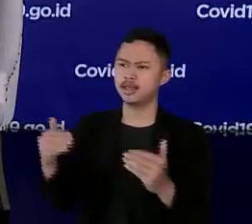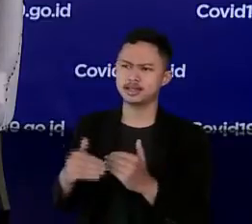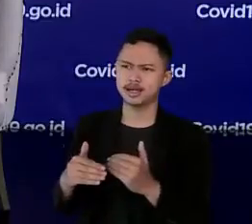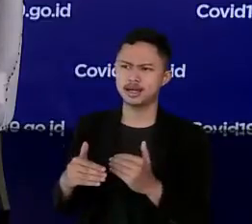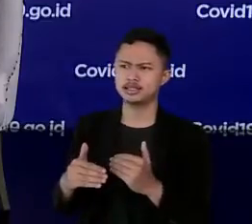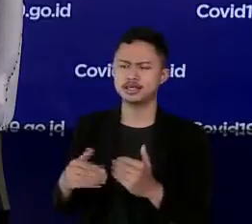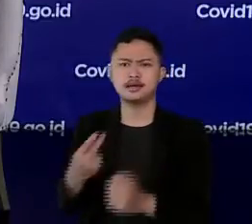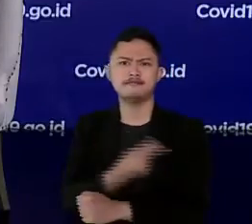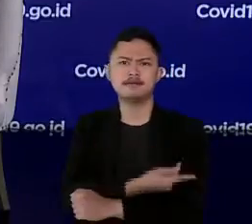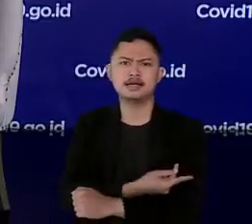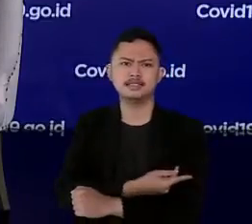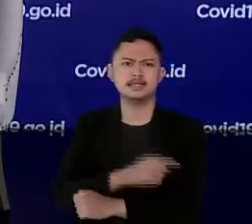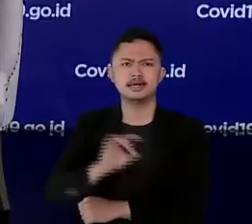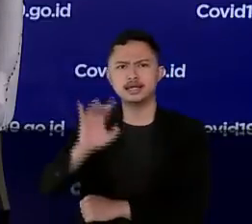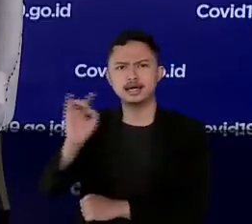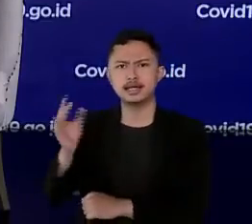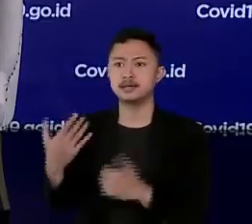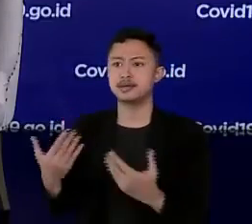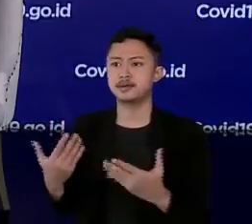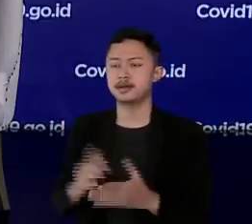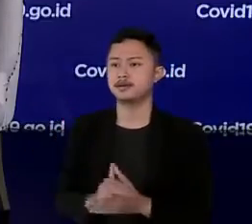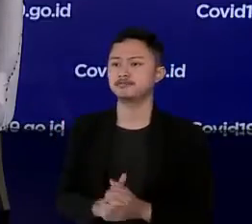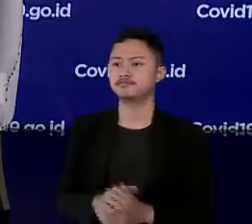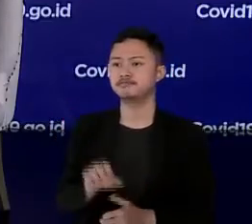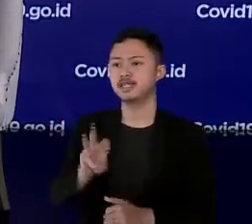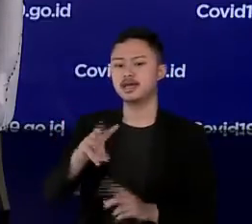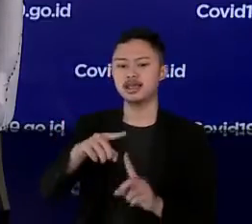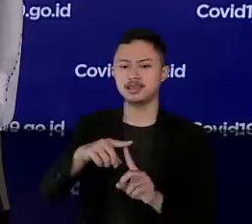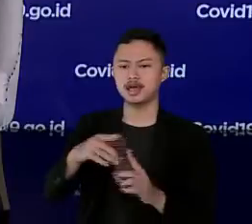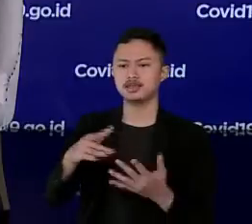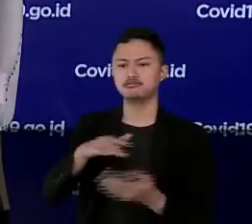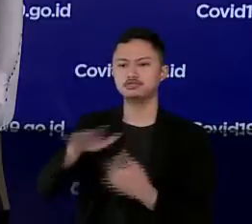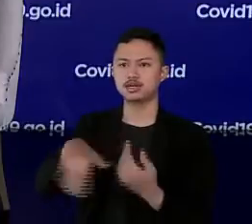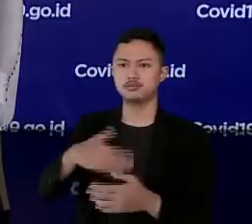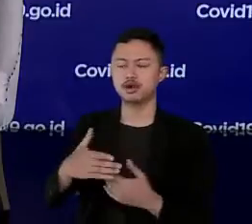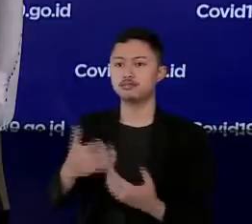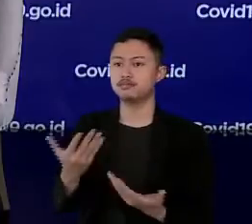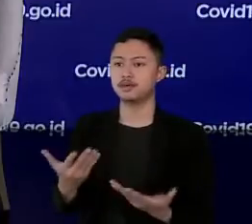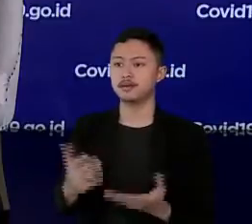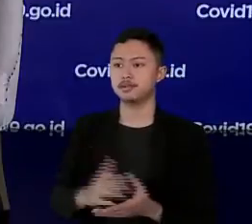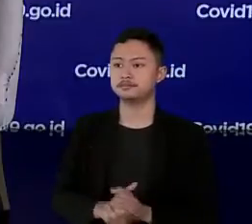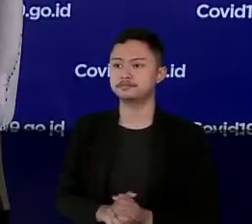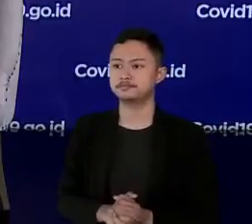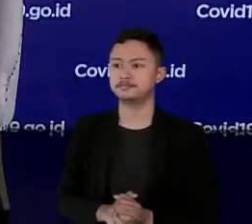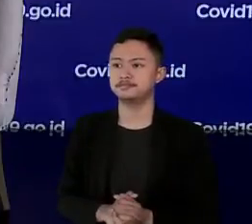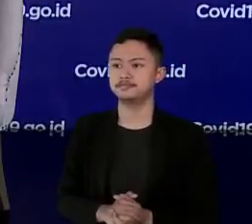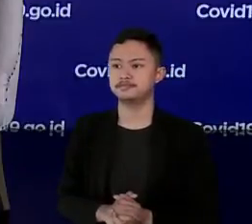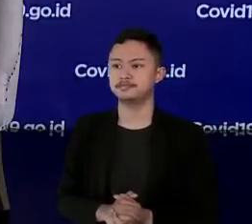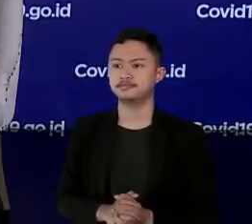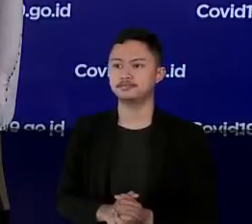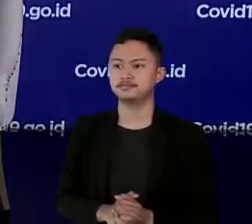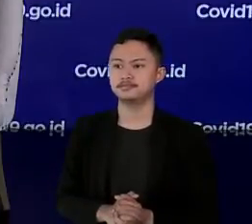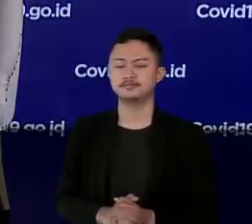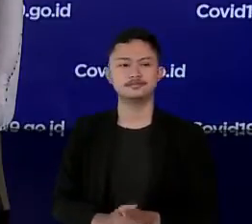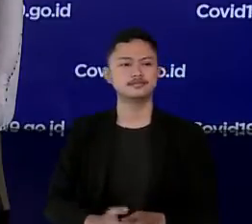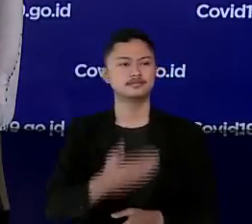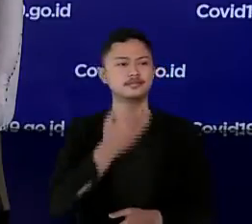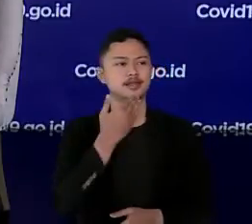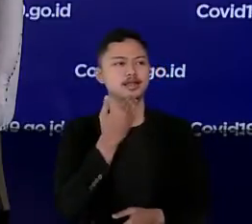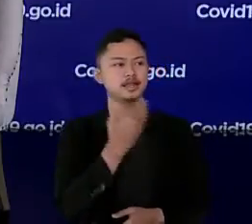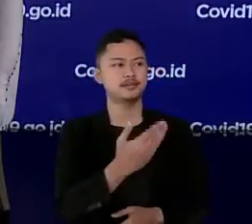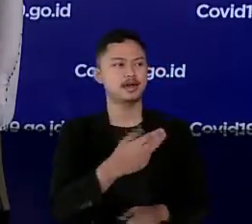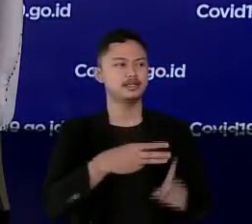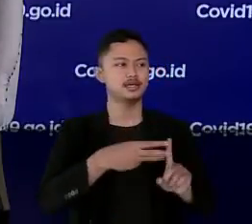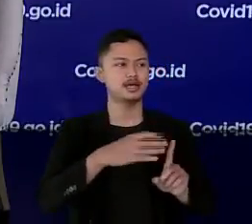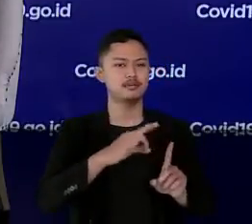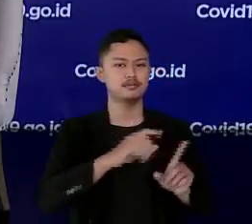ada vaksinasi juga Tadi sudah di singgung Prof sedikit 3t dan kombinasinya kira-kira seefektif apa masing-masing program ini dokter Terima kasih